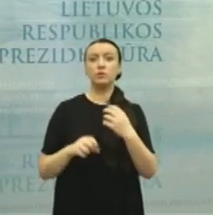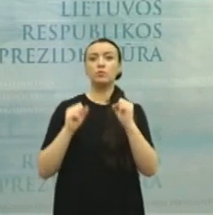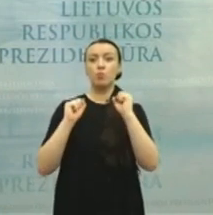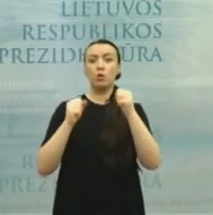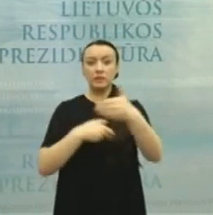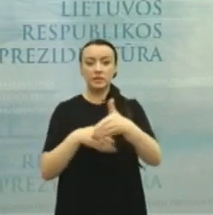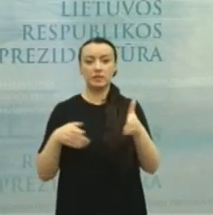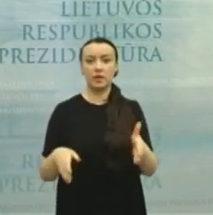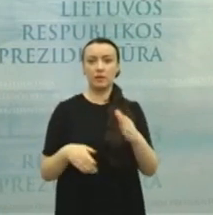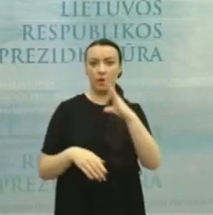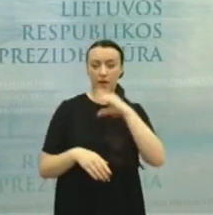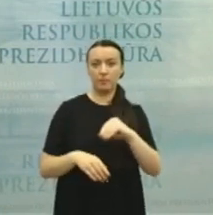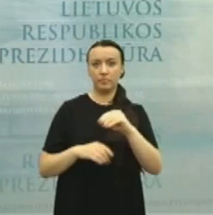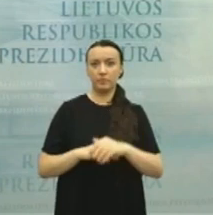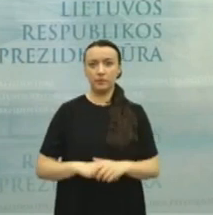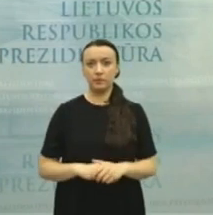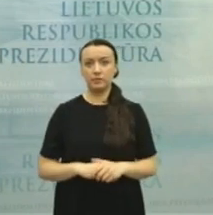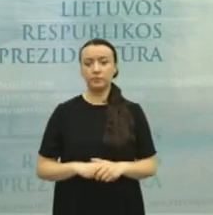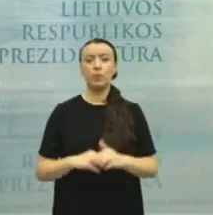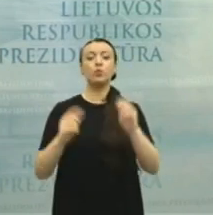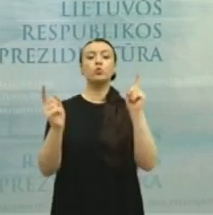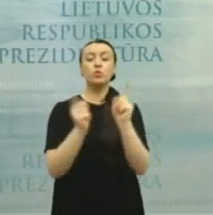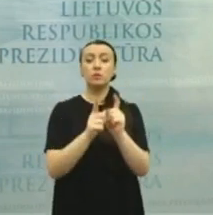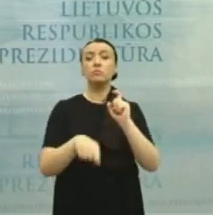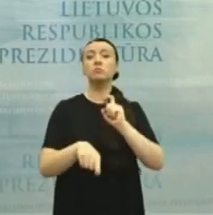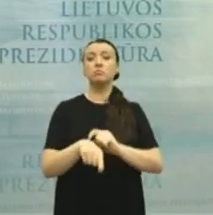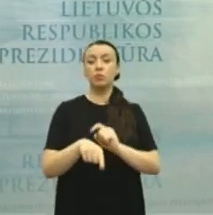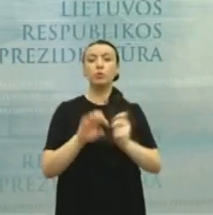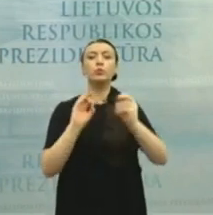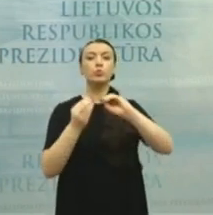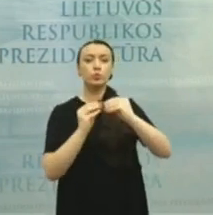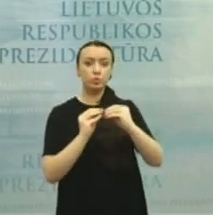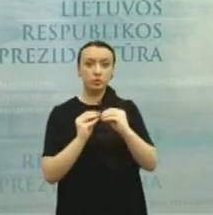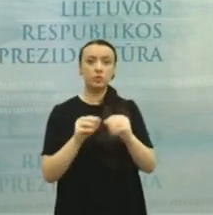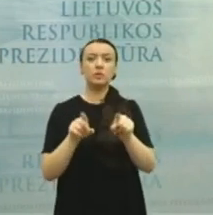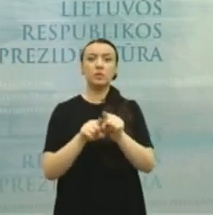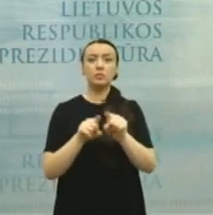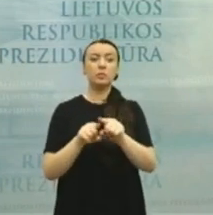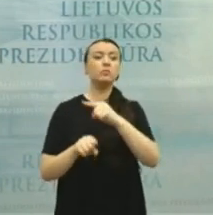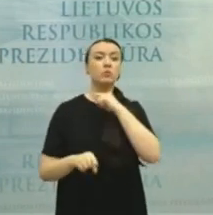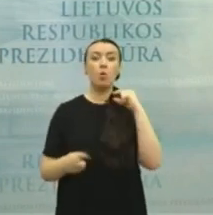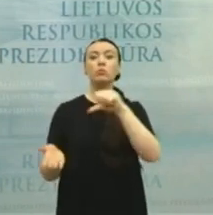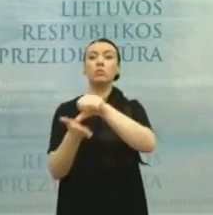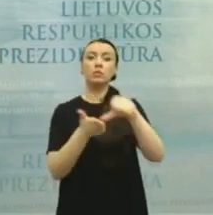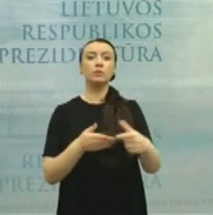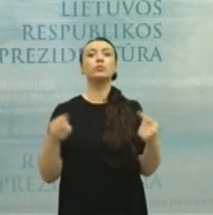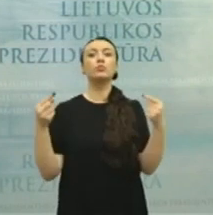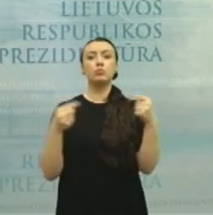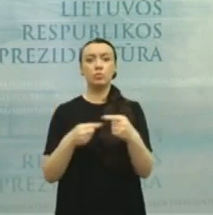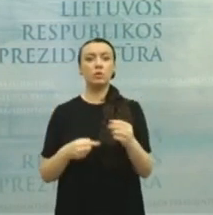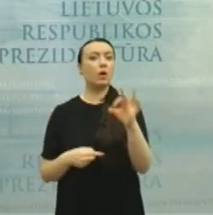sporto sistemos egzistavimui. Susitikimo metu sutarta ir didžioji dauguma dalyvių pritarė,